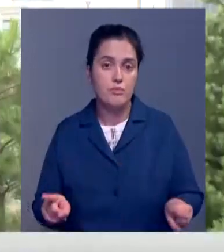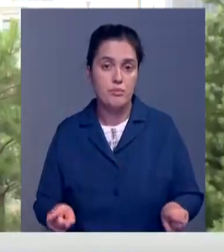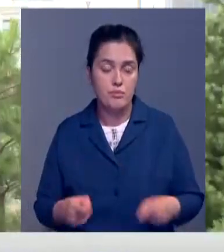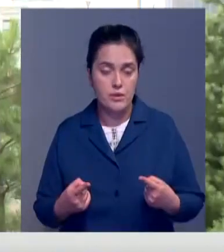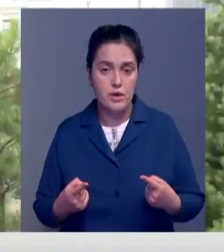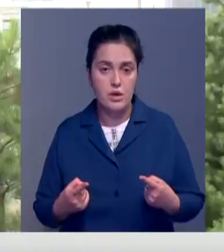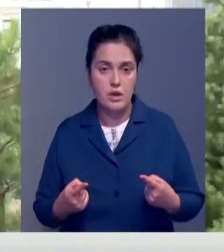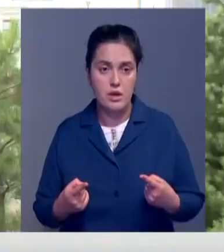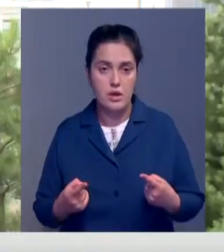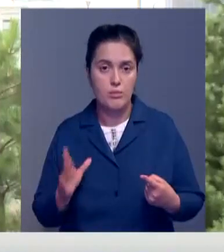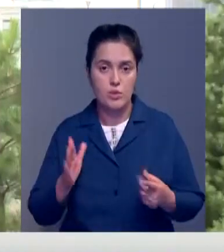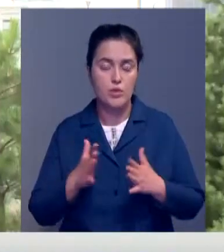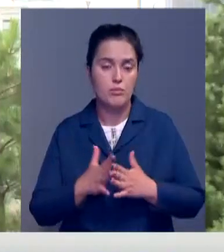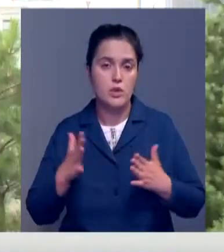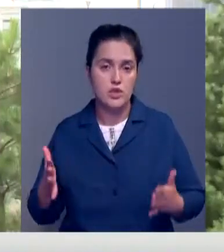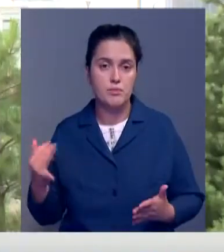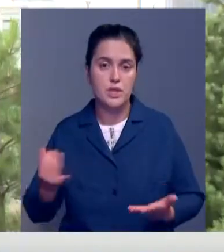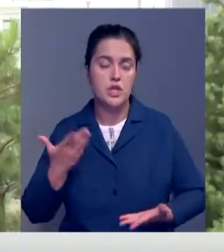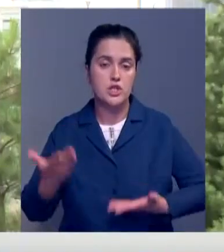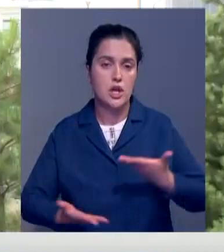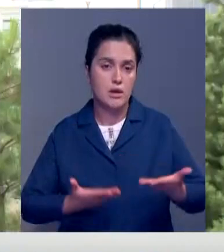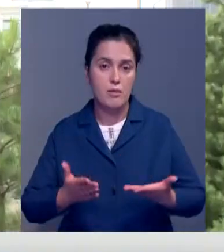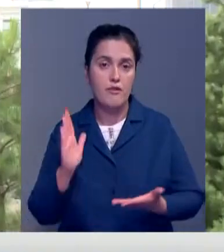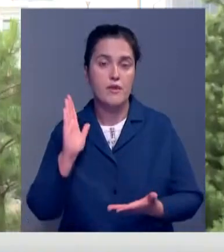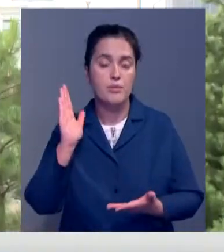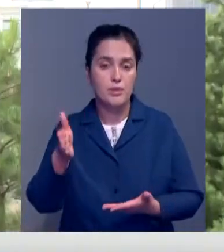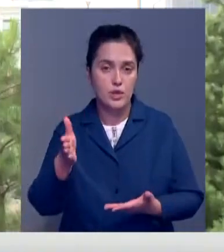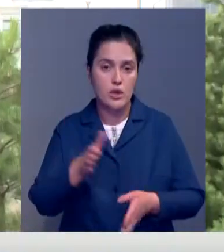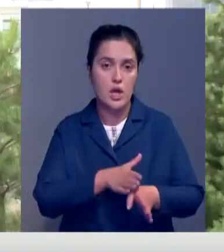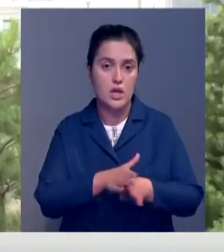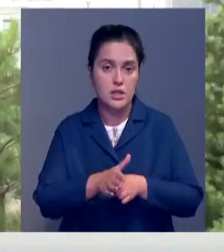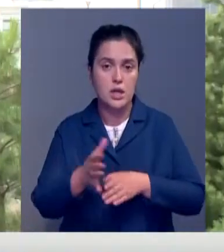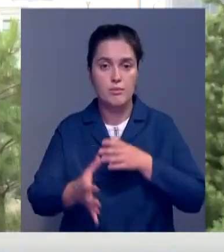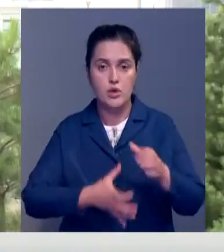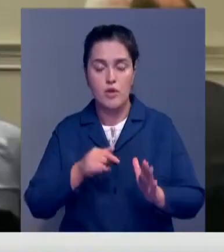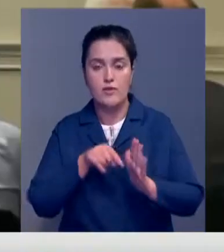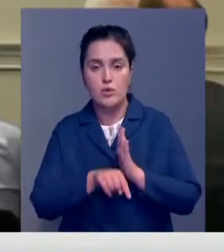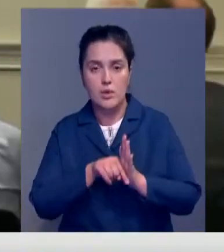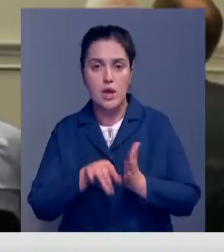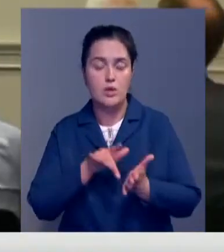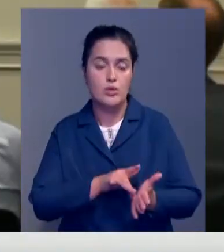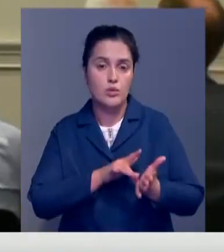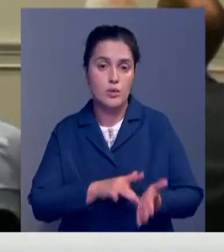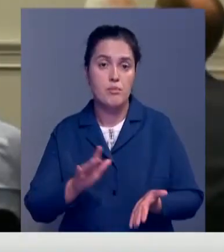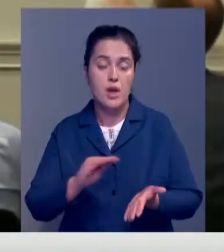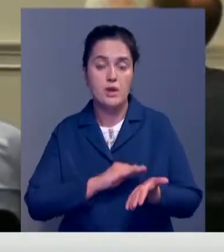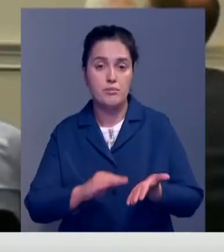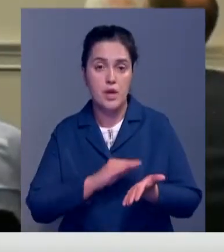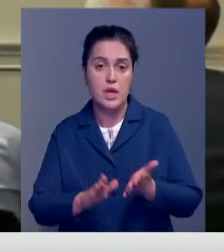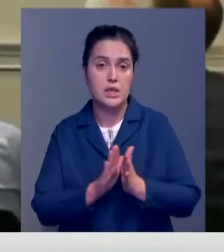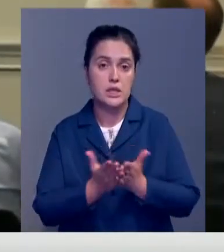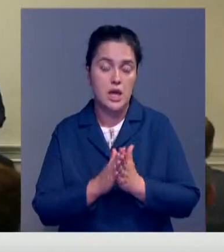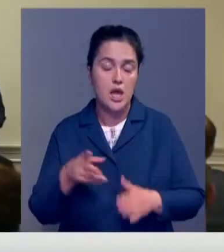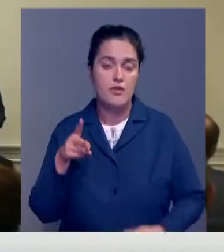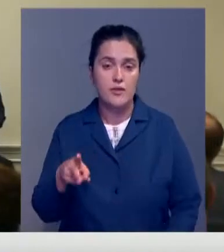будет большим интересным шагом вперед в реализации международного и внутреннего туризма. Издание книги с тиражом